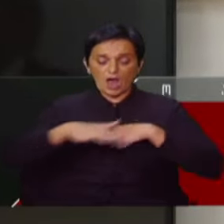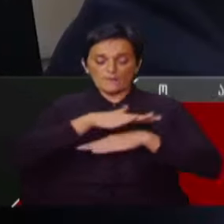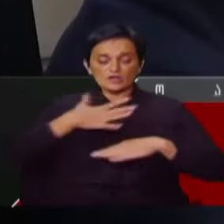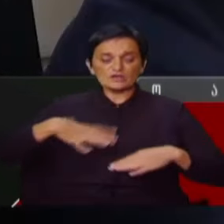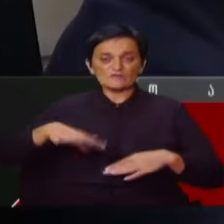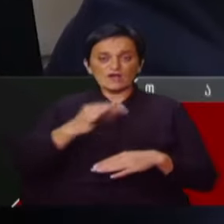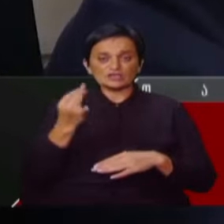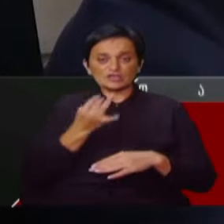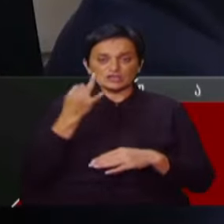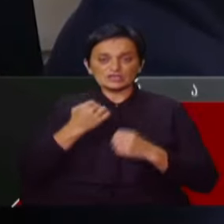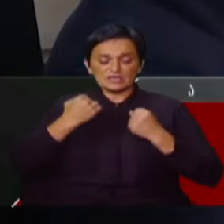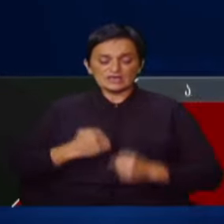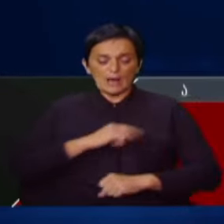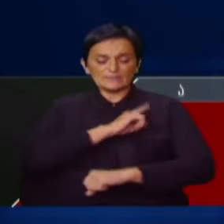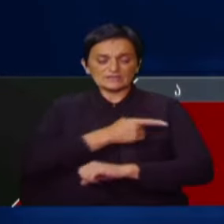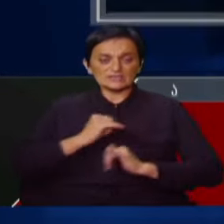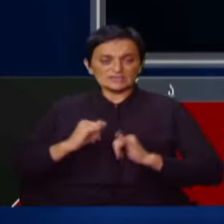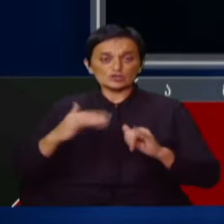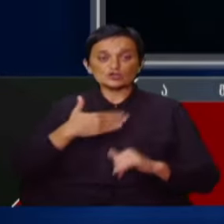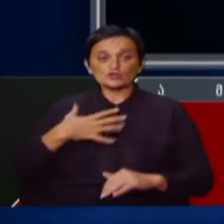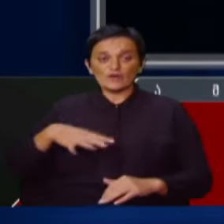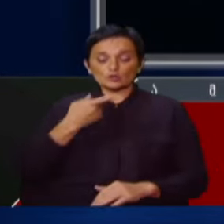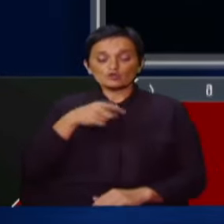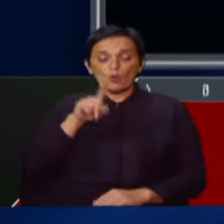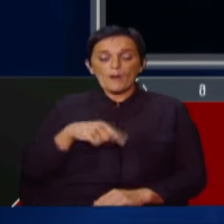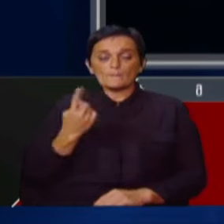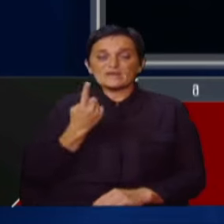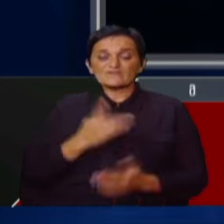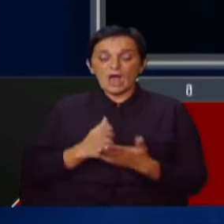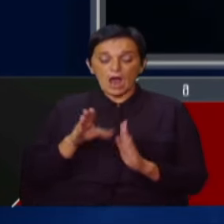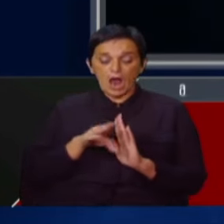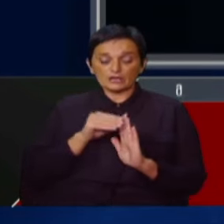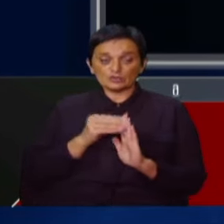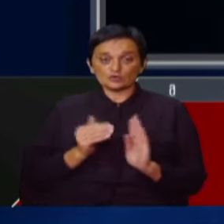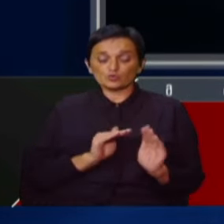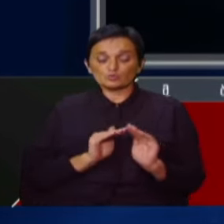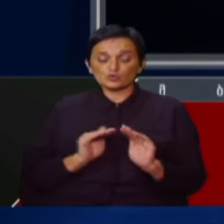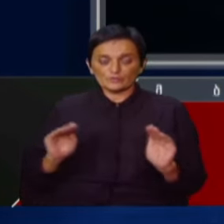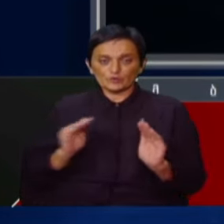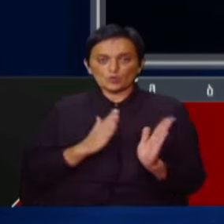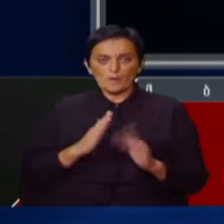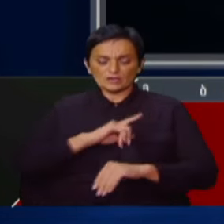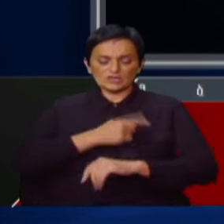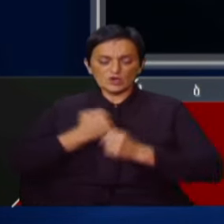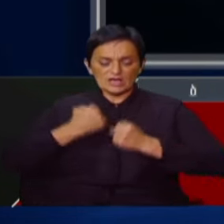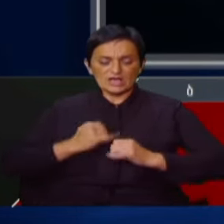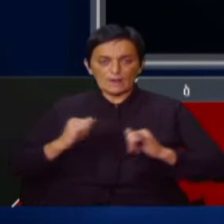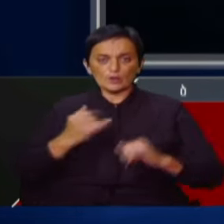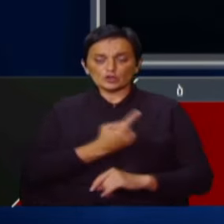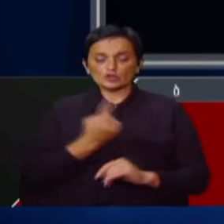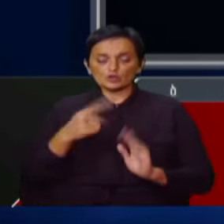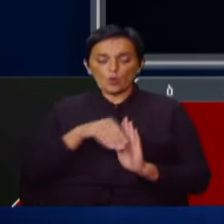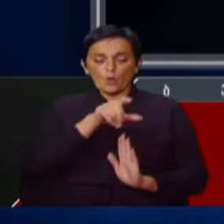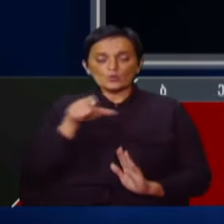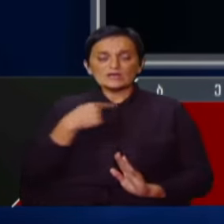ქვეყნის ინტერესების განმტკიცებაზეც. ჩვენი ქვეყნის ნომერ პირველი ამოცანა ამ არჩევნებზე მშვიდობის მაქსიმალურად განმტკიცება, რისთვისაც თითოეული